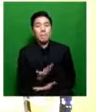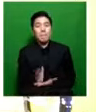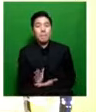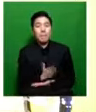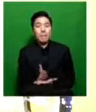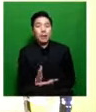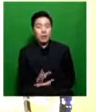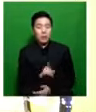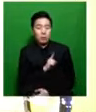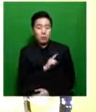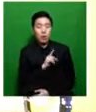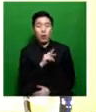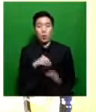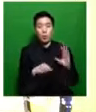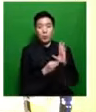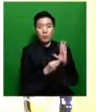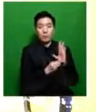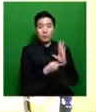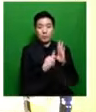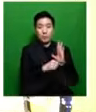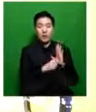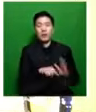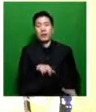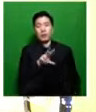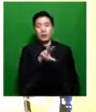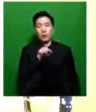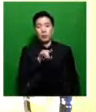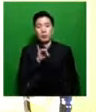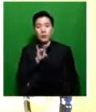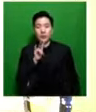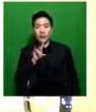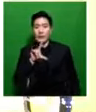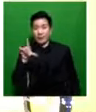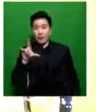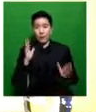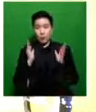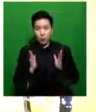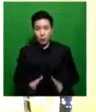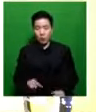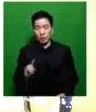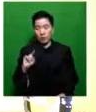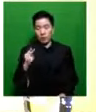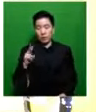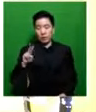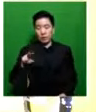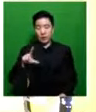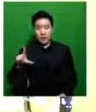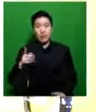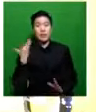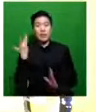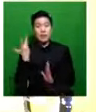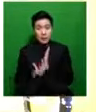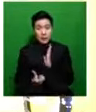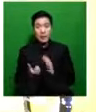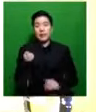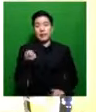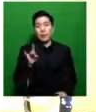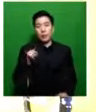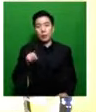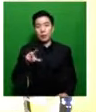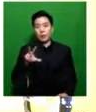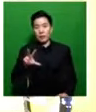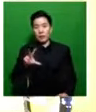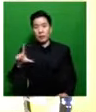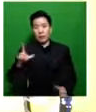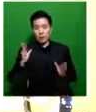นของการไฟฟ้านครหลวงเนี่ย 3.87 ล้านรายวงเงิน 13,000 ล้านบาทที่เหลืออีก 18.3 ล้านร